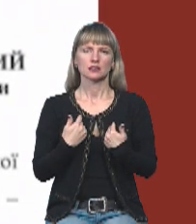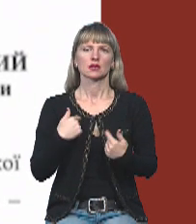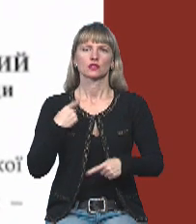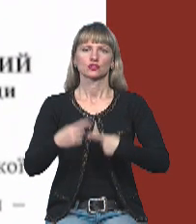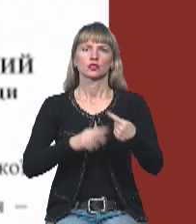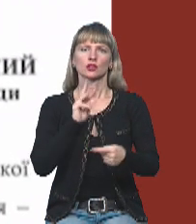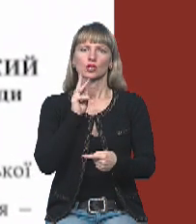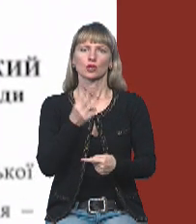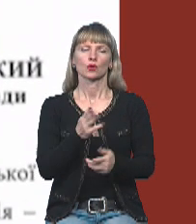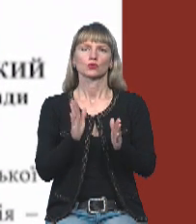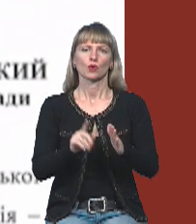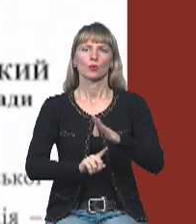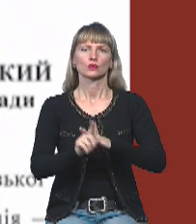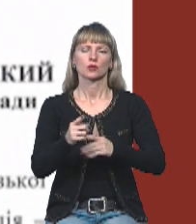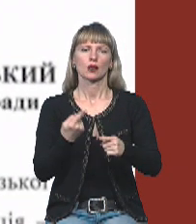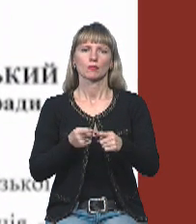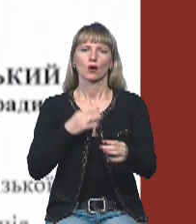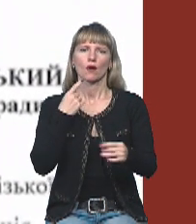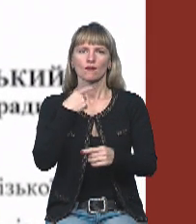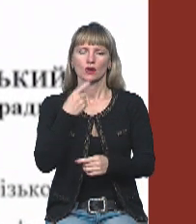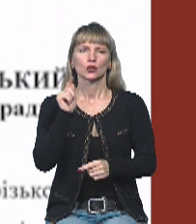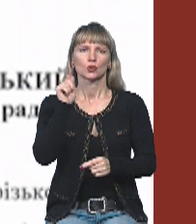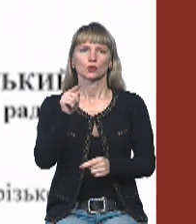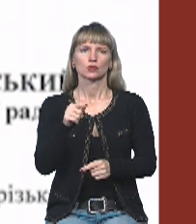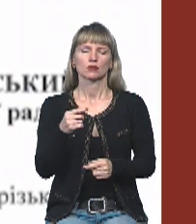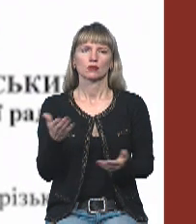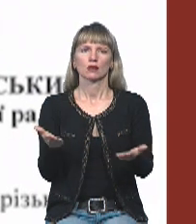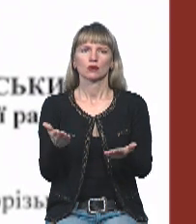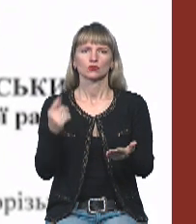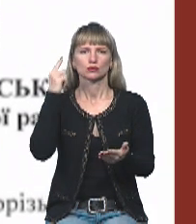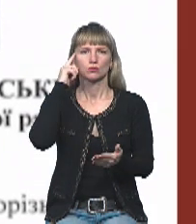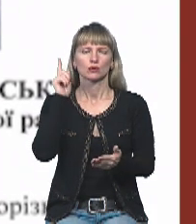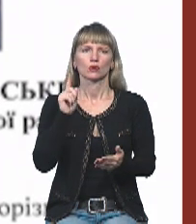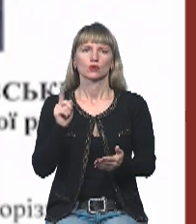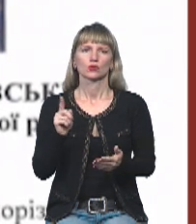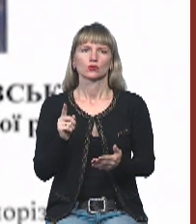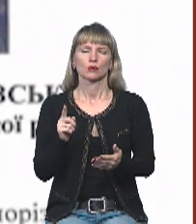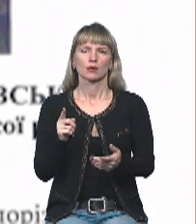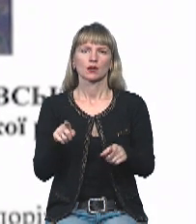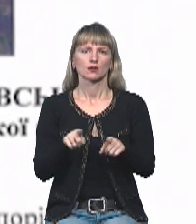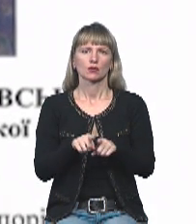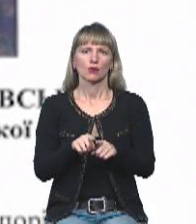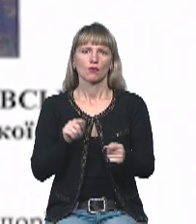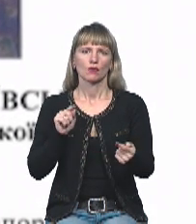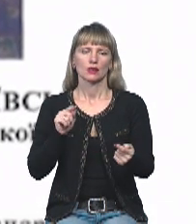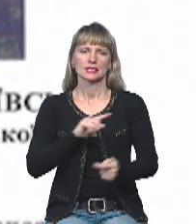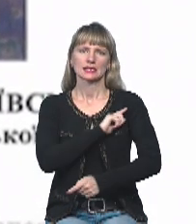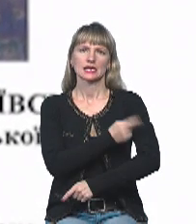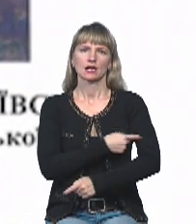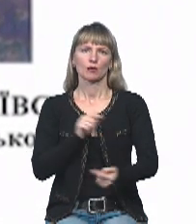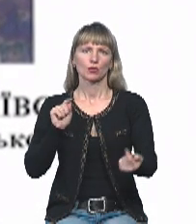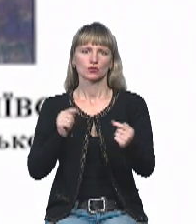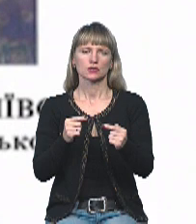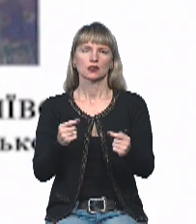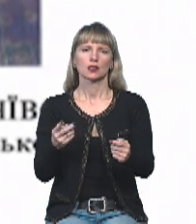через 3 роки ось тільки починаємо про це говорити, бо тоді якось вдавалося уникати такого гострого протистояння.